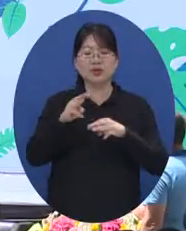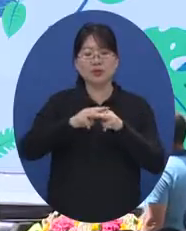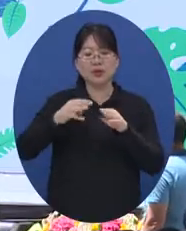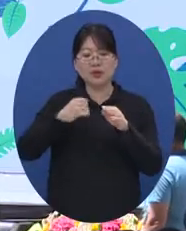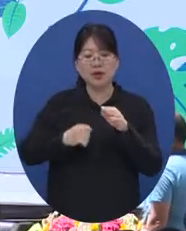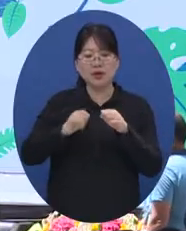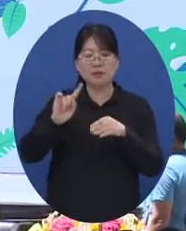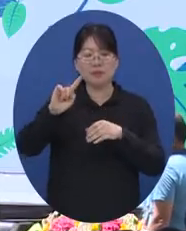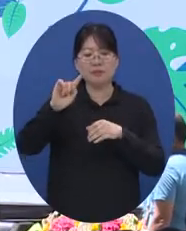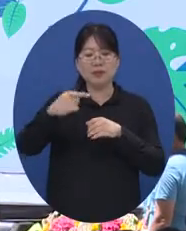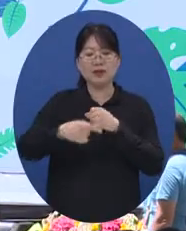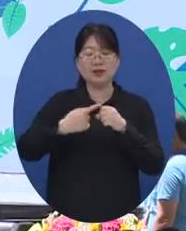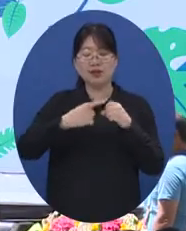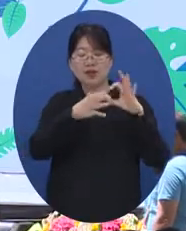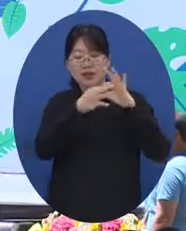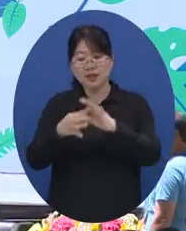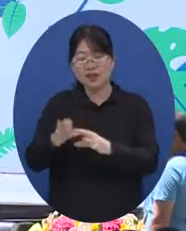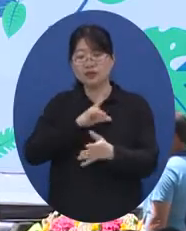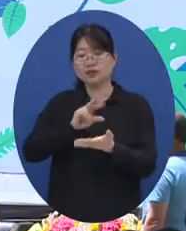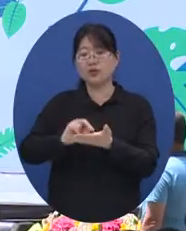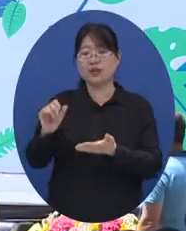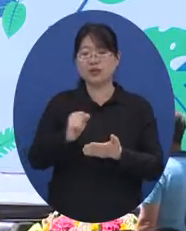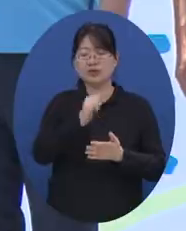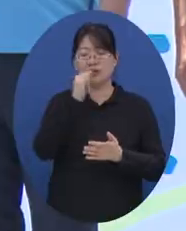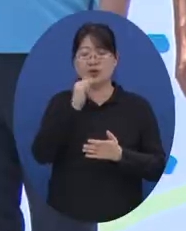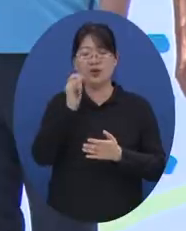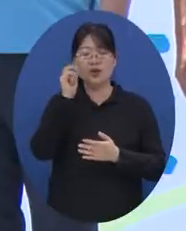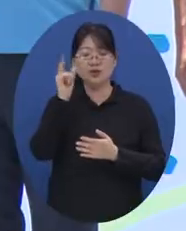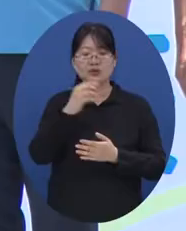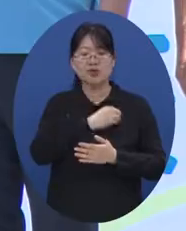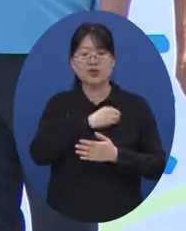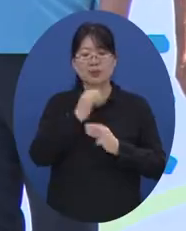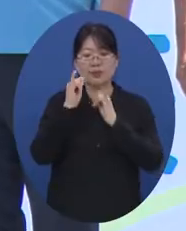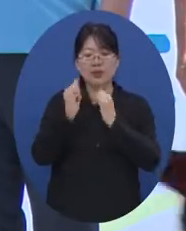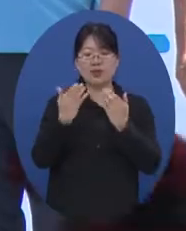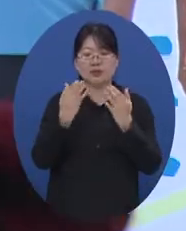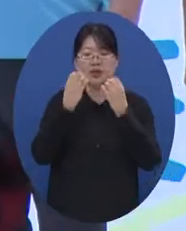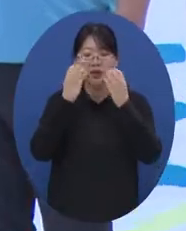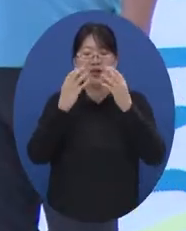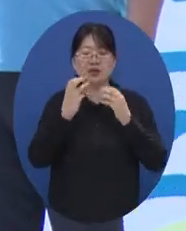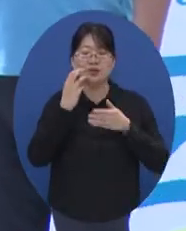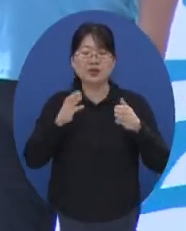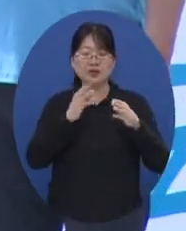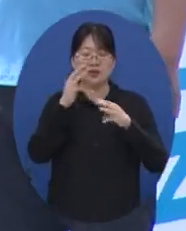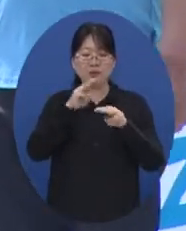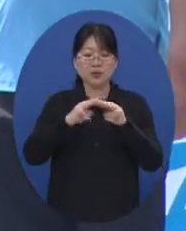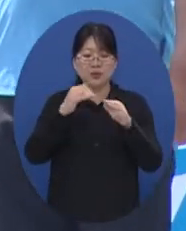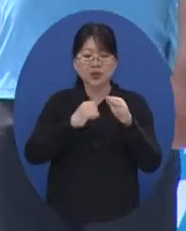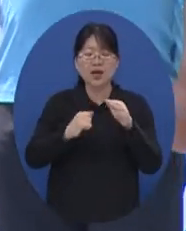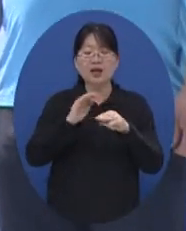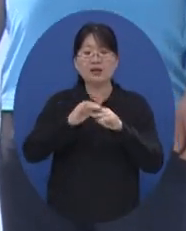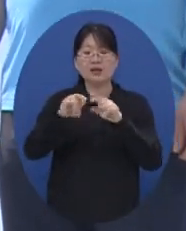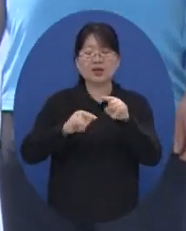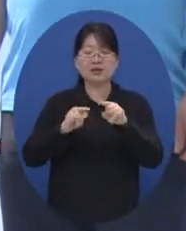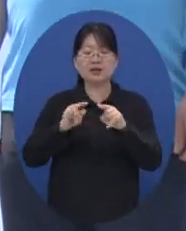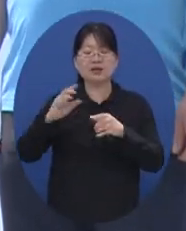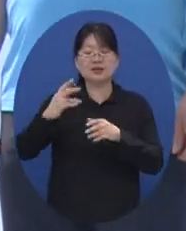100년을 잇따를 주제로 열린 이번 대회에서는 우수 회원 표창, 새로운 경기 농업 실천을 다짐하는